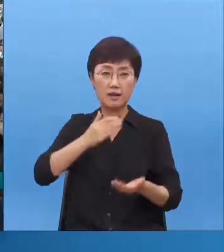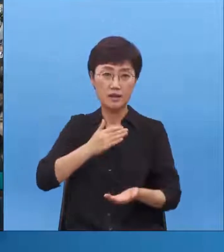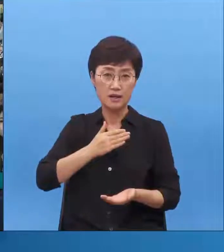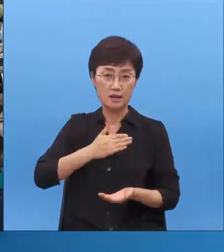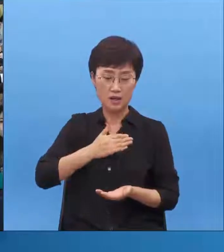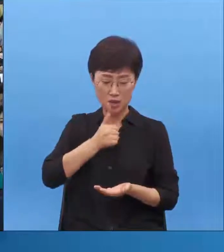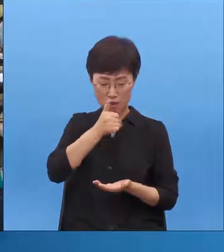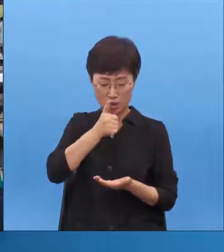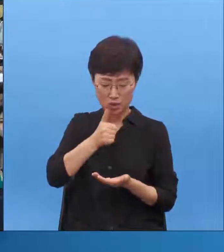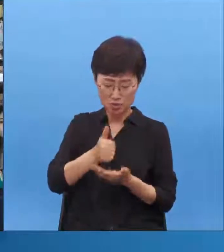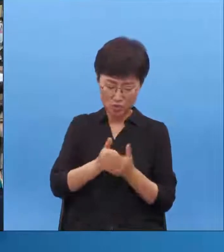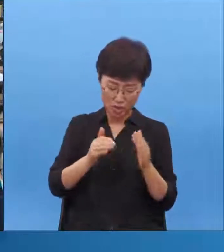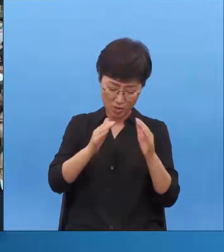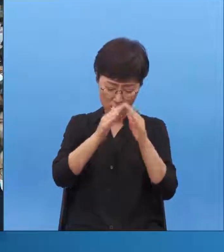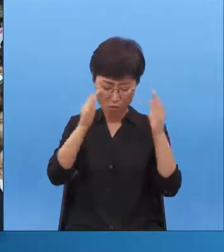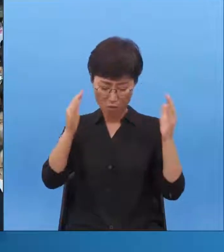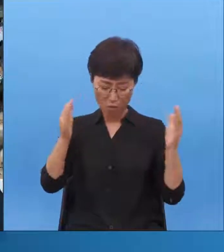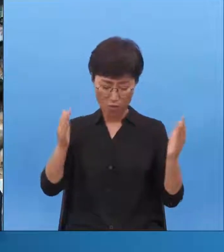찬양하세.